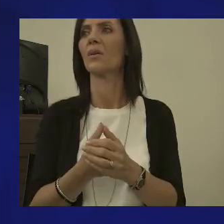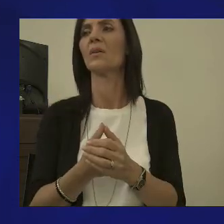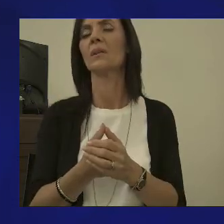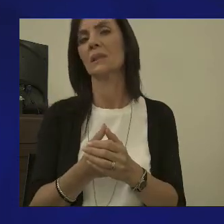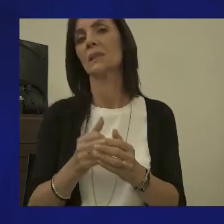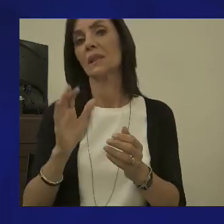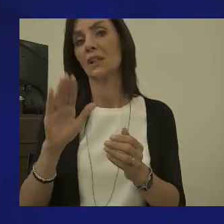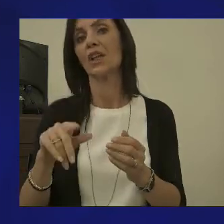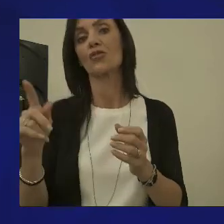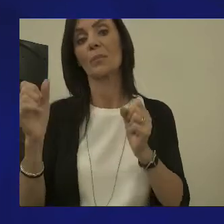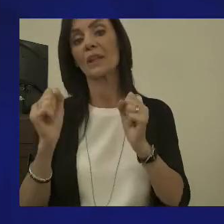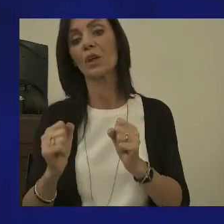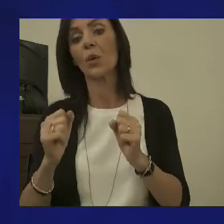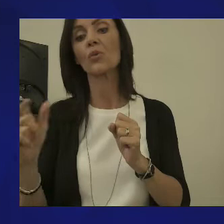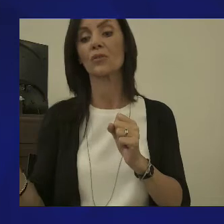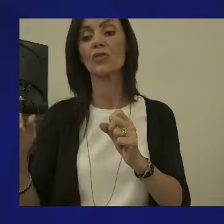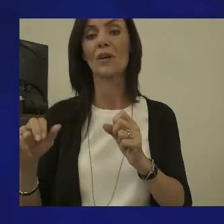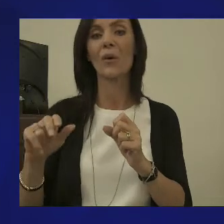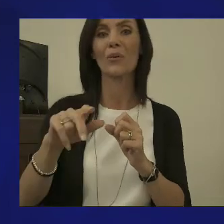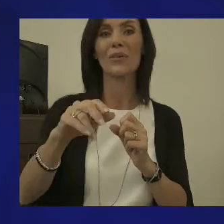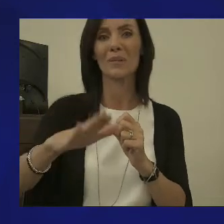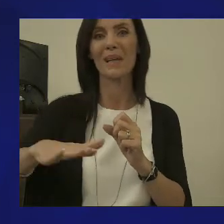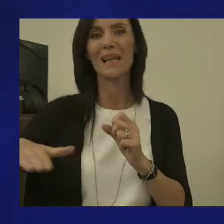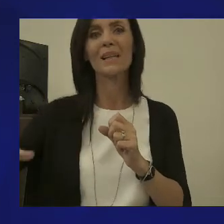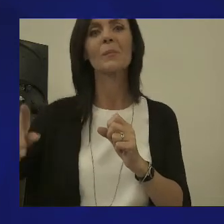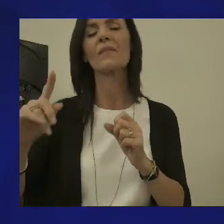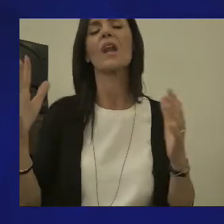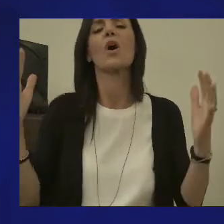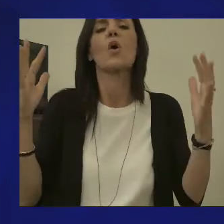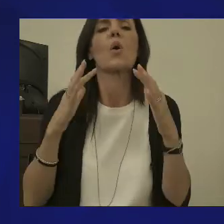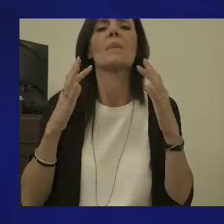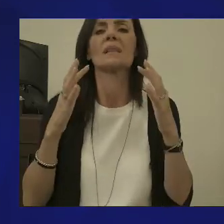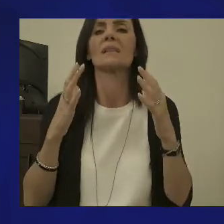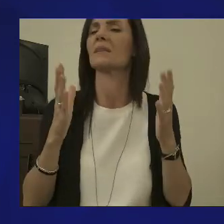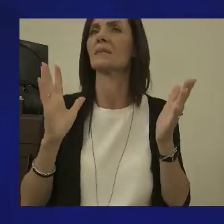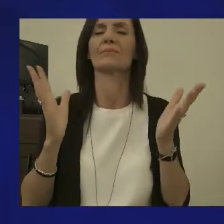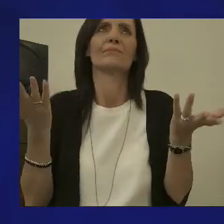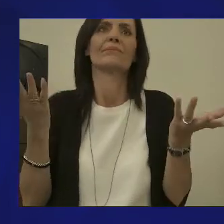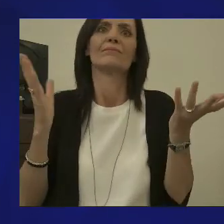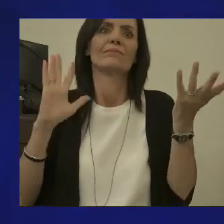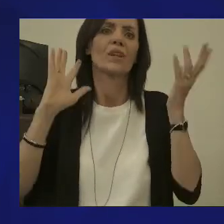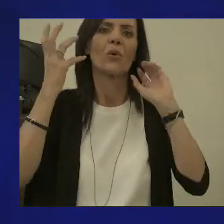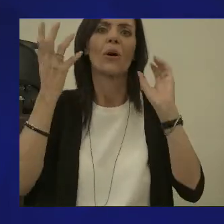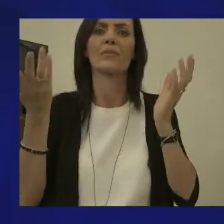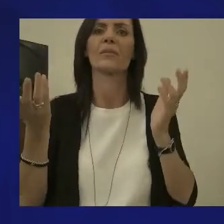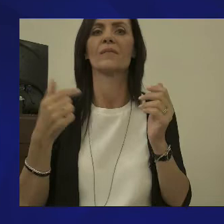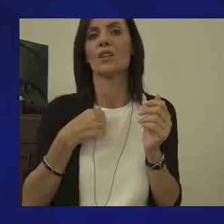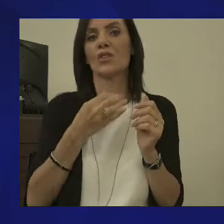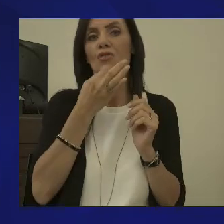יש פתיחות לילדים שיעברו שם לבית הספר, העומסים לא נורמליים. חוץ מזה, אני שואל, אם יש